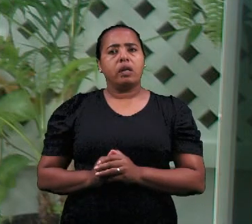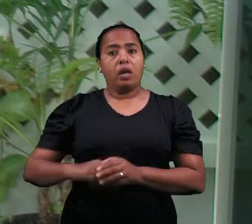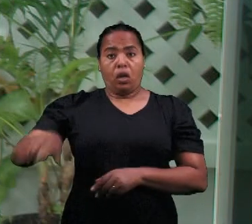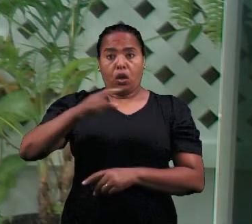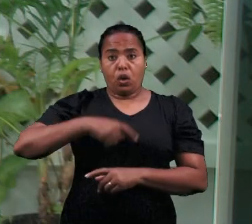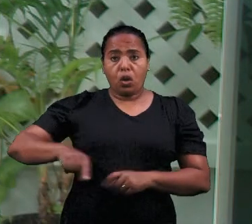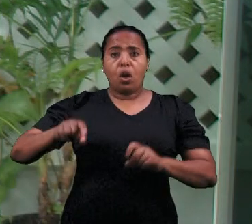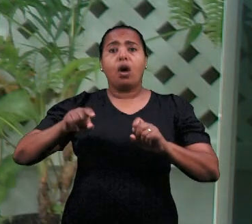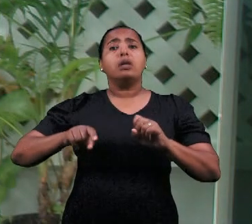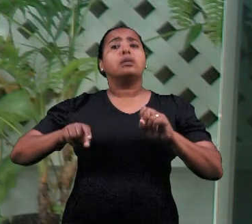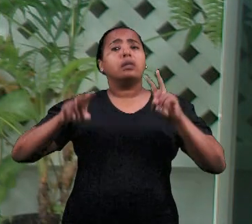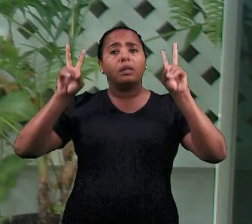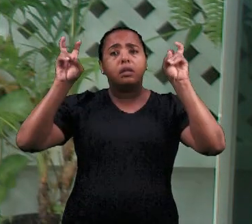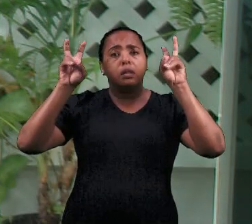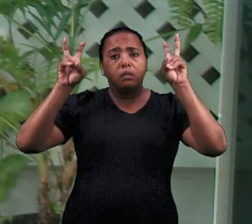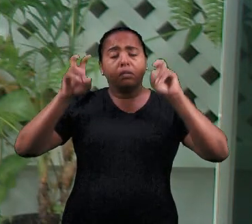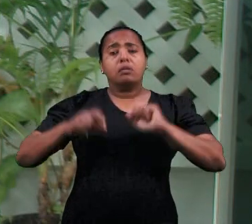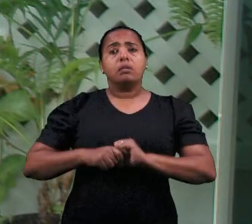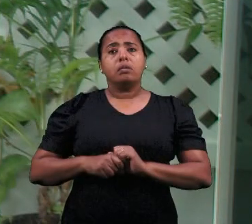est celle-là.